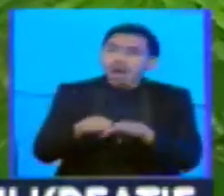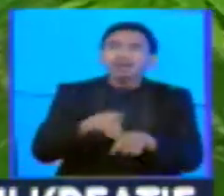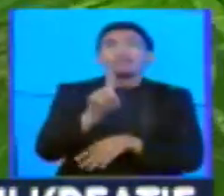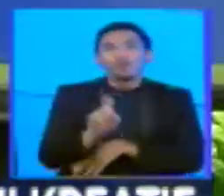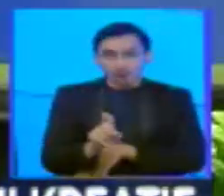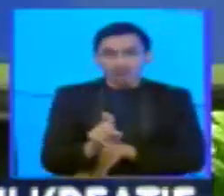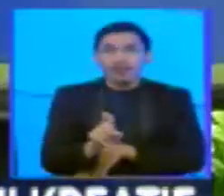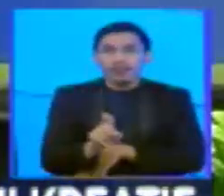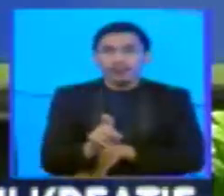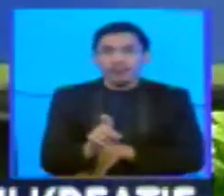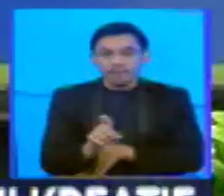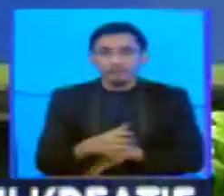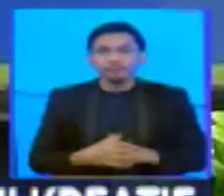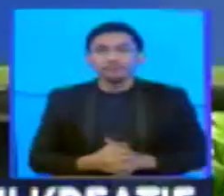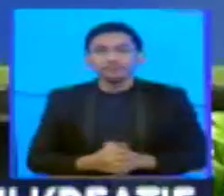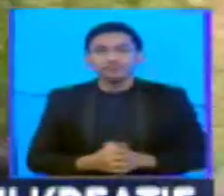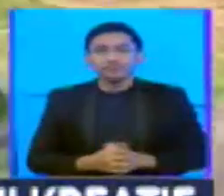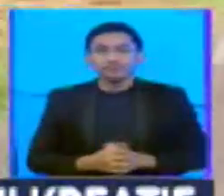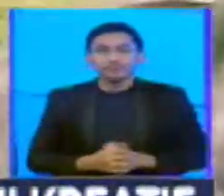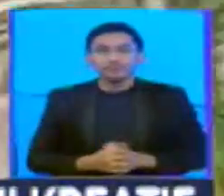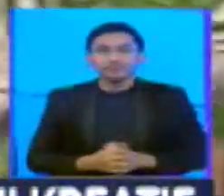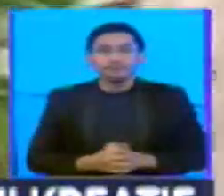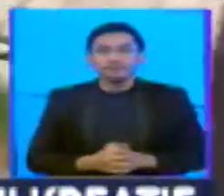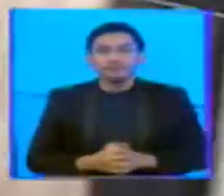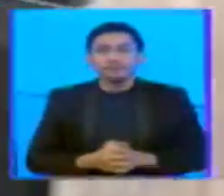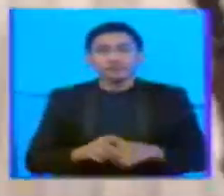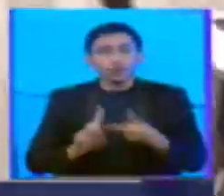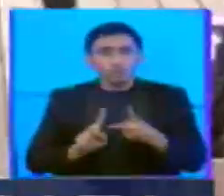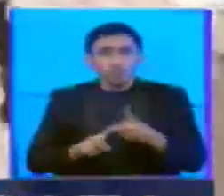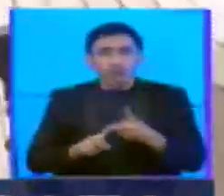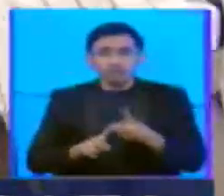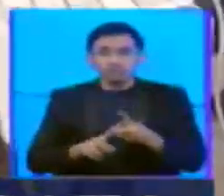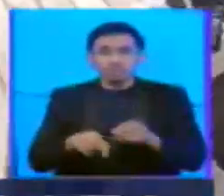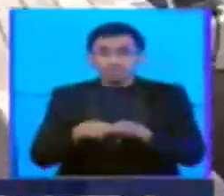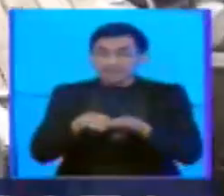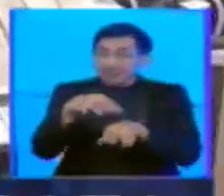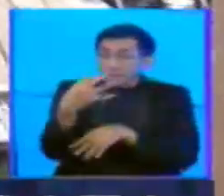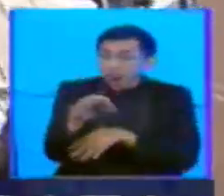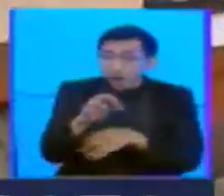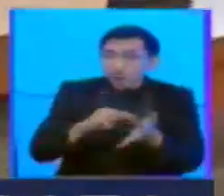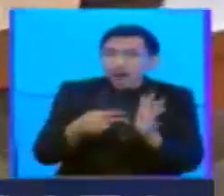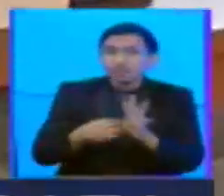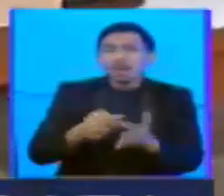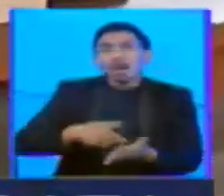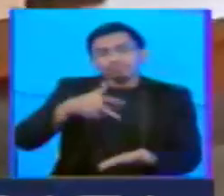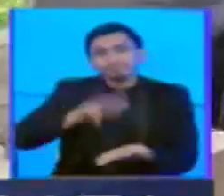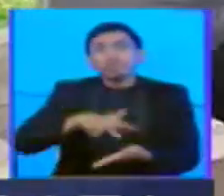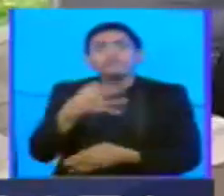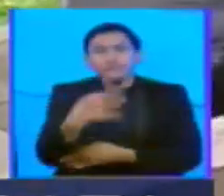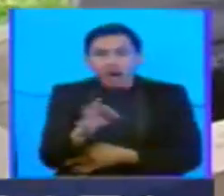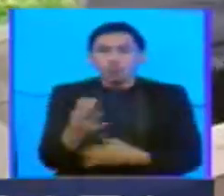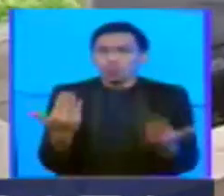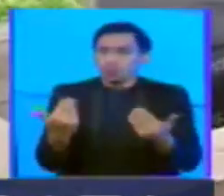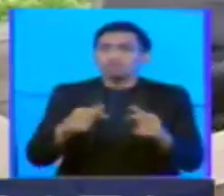tengah pandemi sementara itu adaptasi Kebiasaan Baru perlu dilakukan agar wisatawan dapat berwisata aman dan nyaman dengan menerapkan